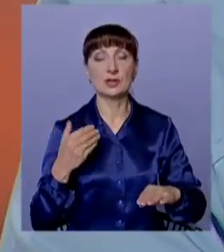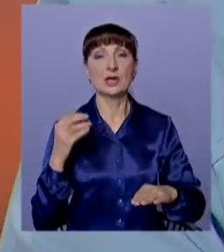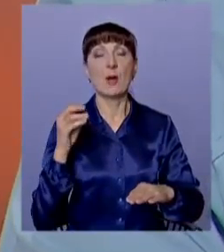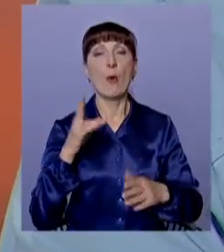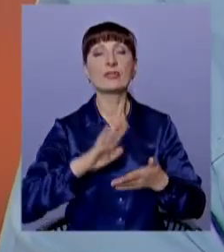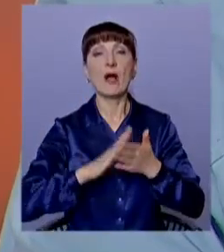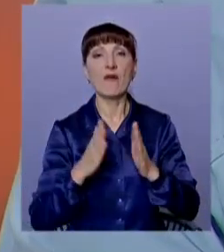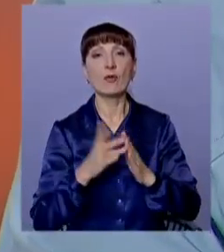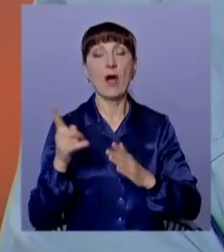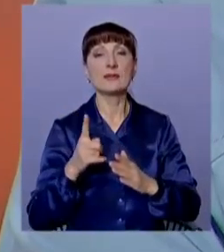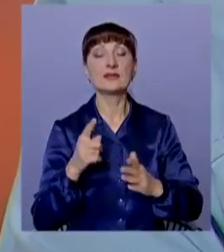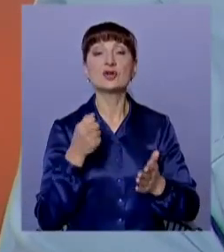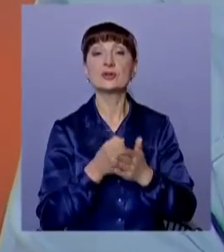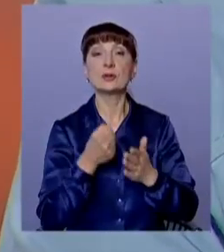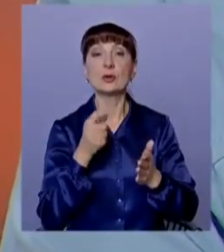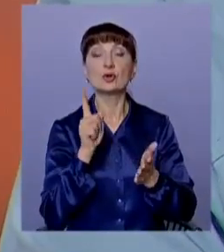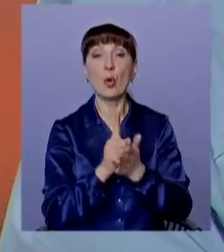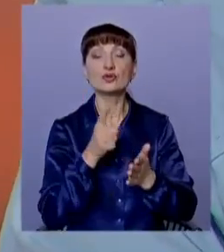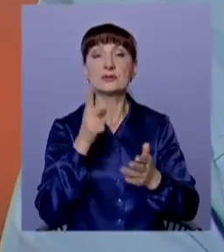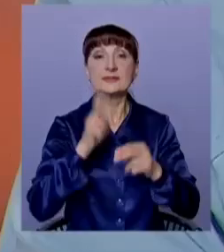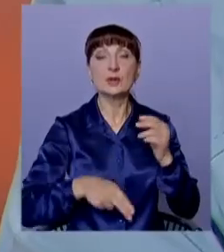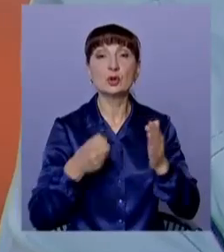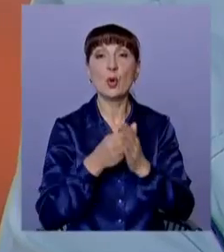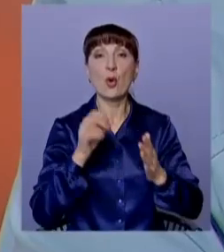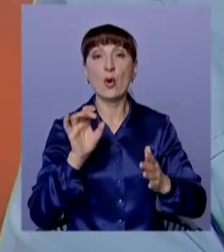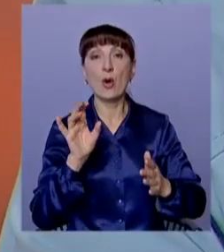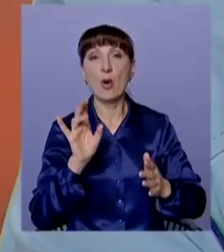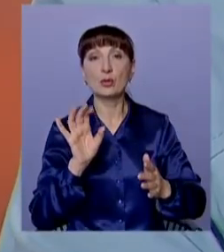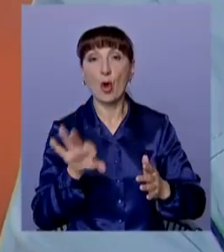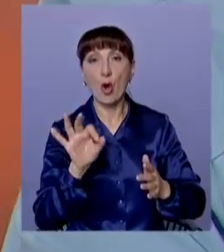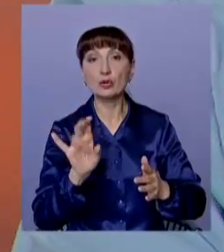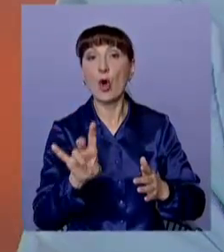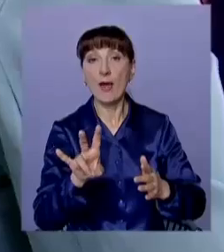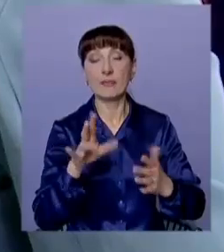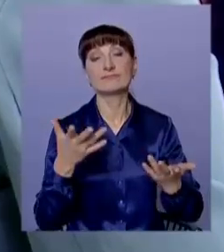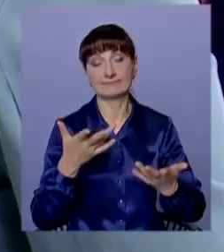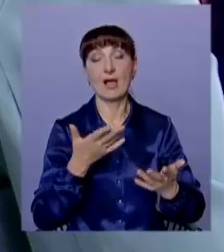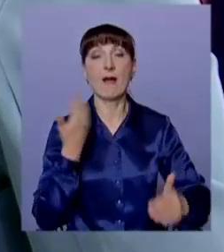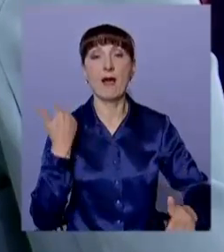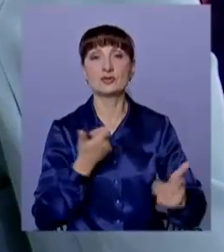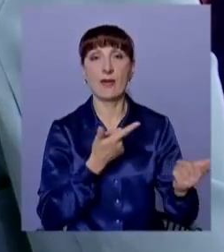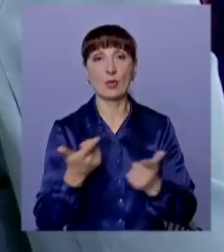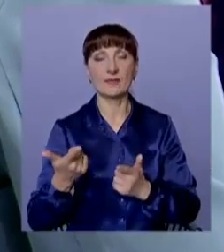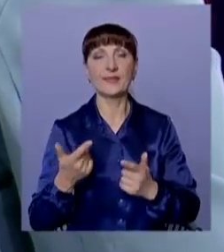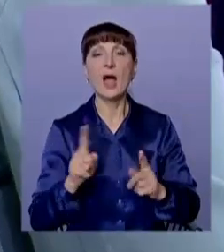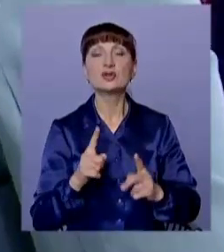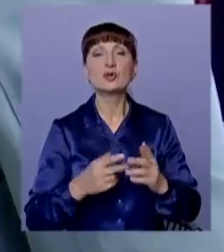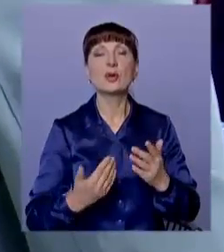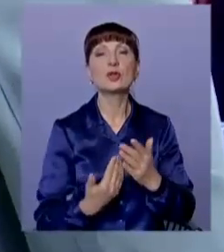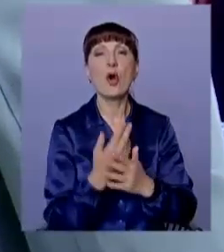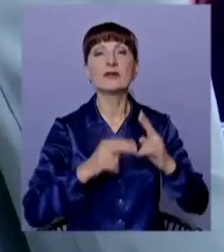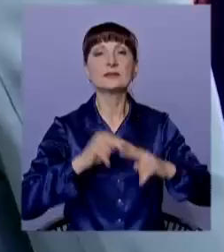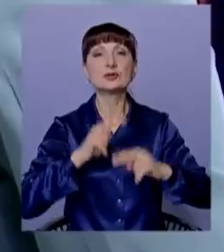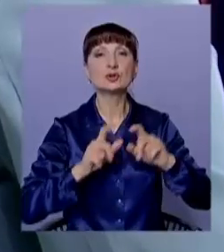договору, они должны были завершить в ноябре, они раньше срока завершают работу. А что касается именно возведения новых школ, строительства?